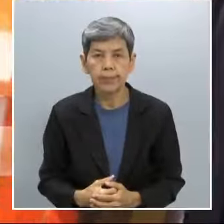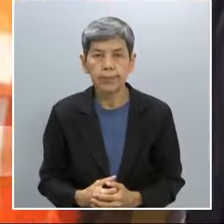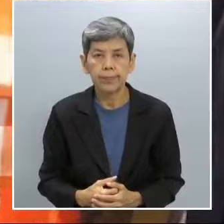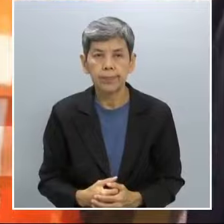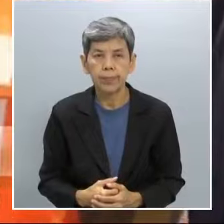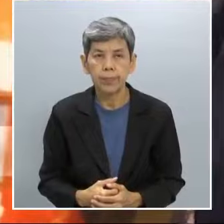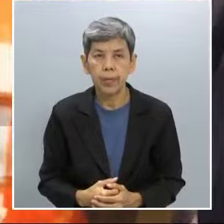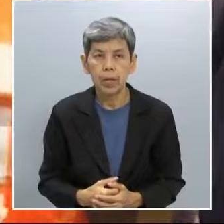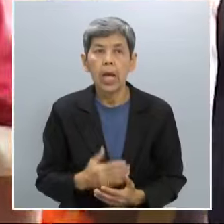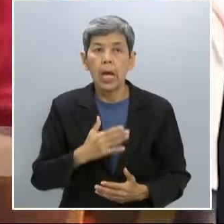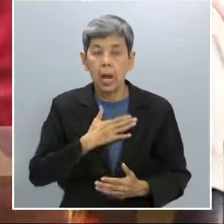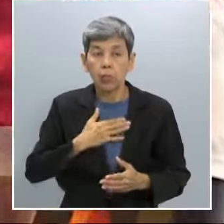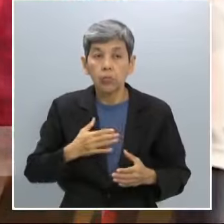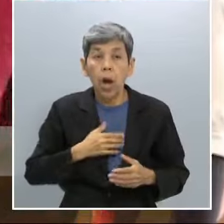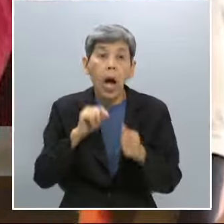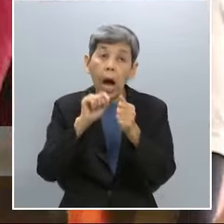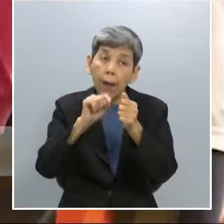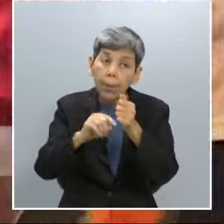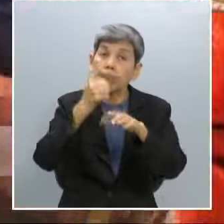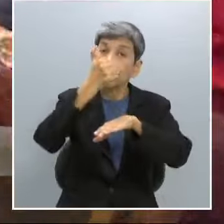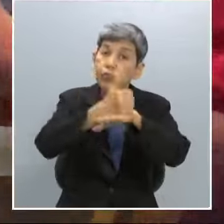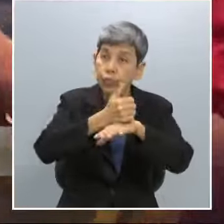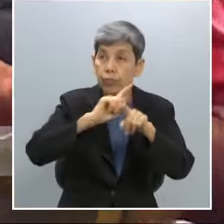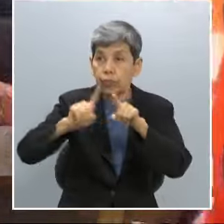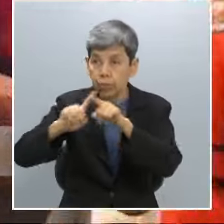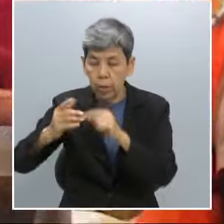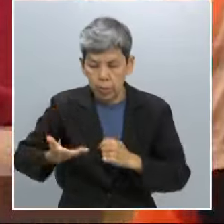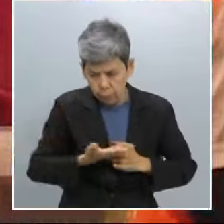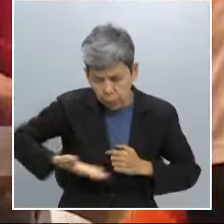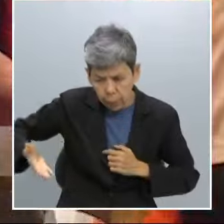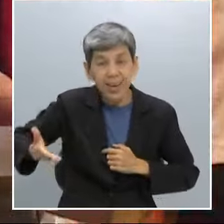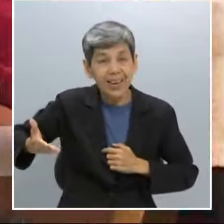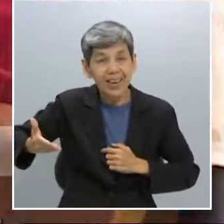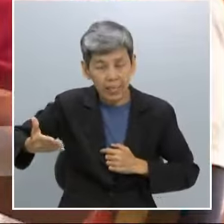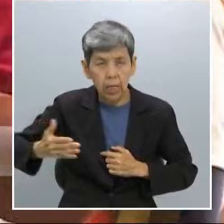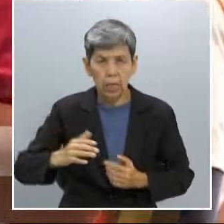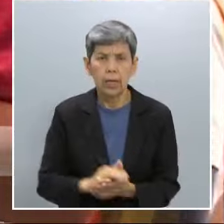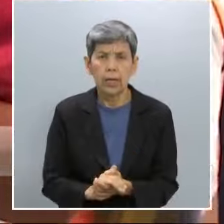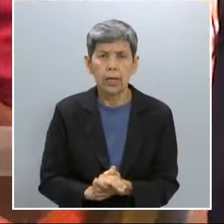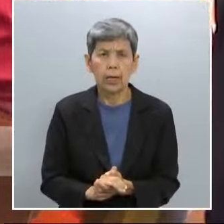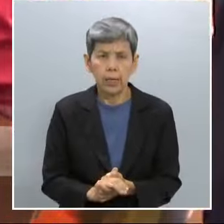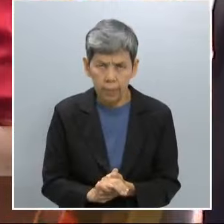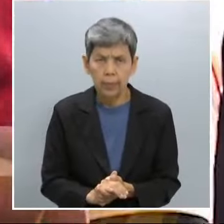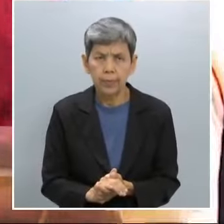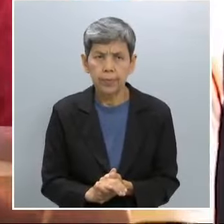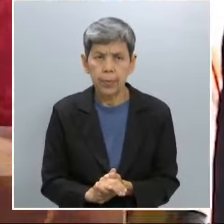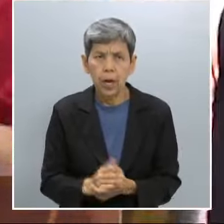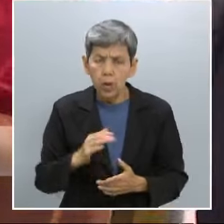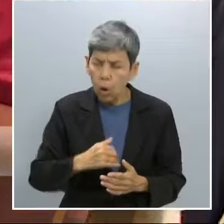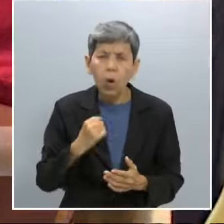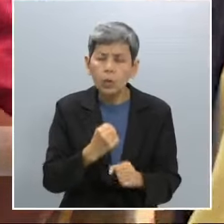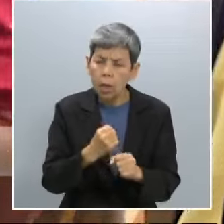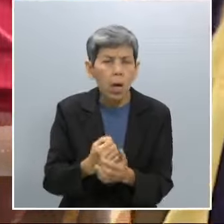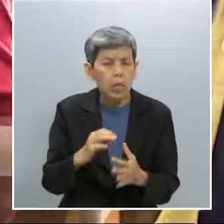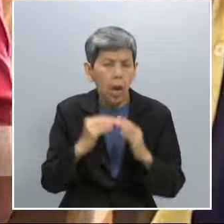คนของผมเนี่ยในอำเภออสอาสาสมัครทั้งหลายเนี่ยต้องไปขอให้นะพ่อแม่พี่น้องออกมา